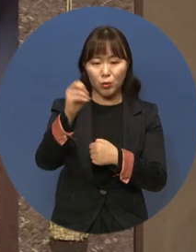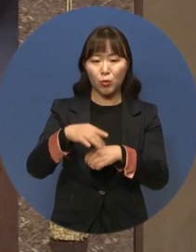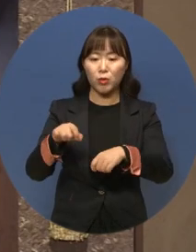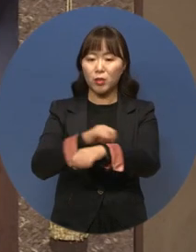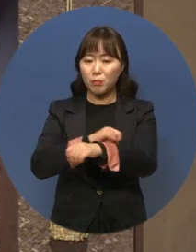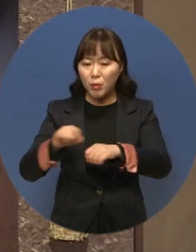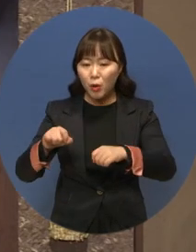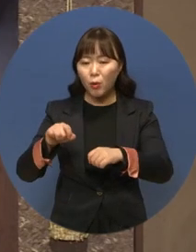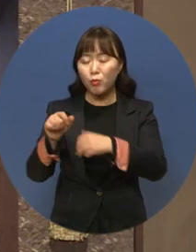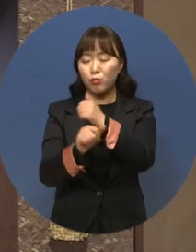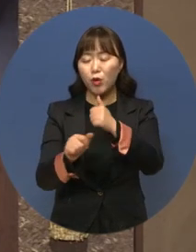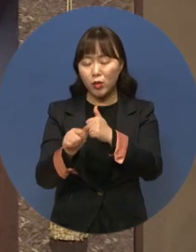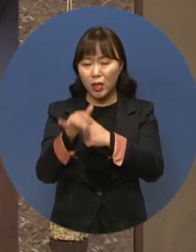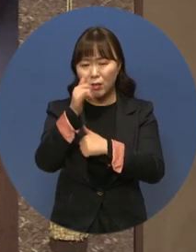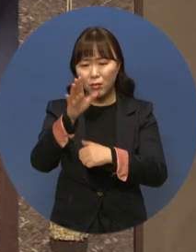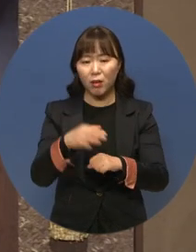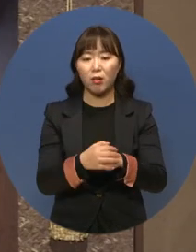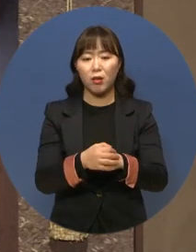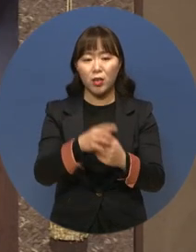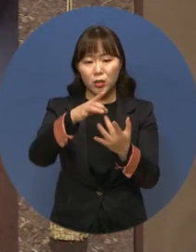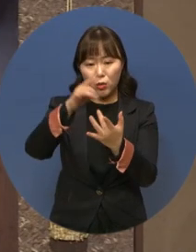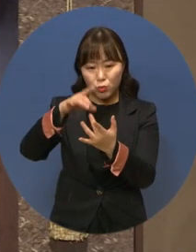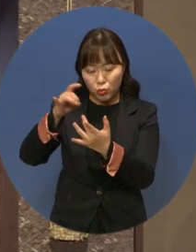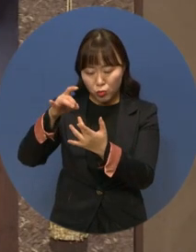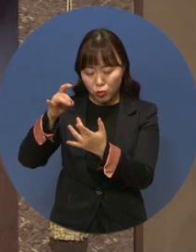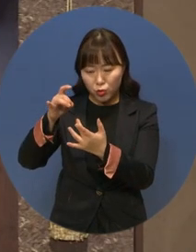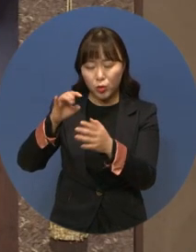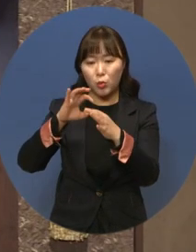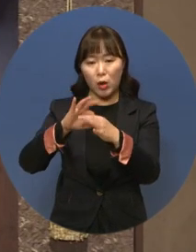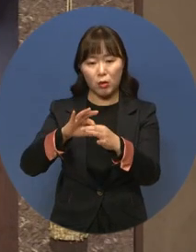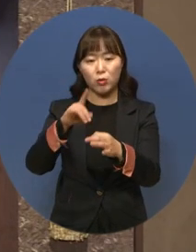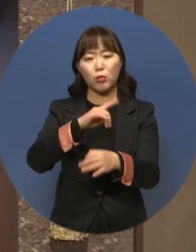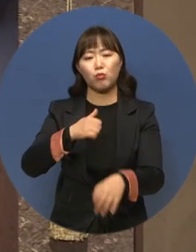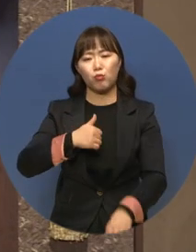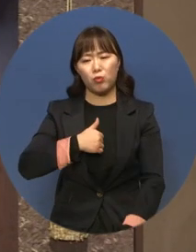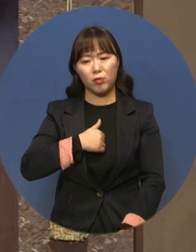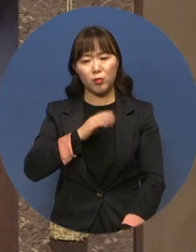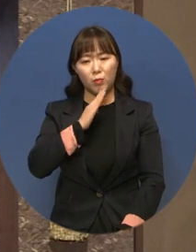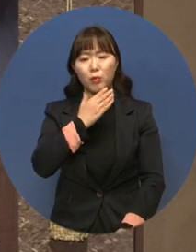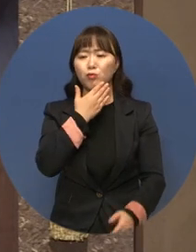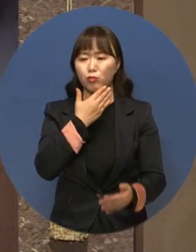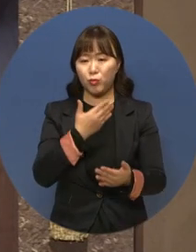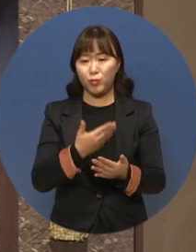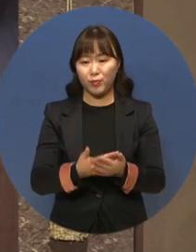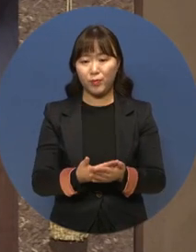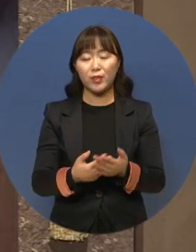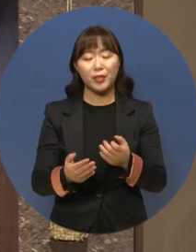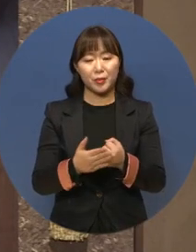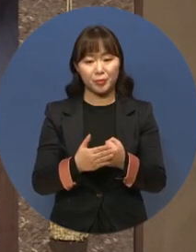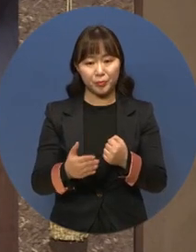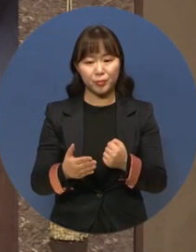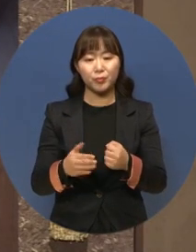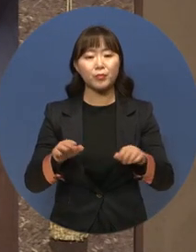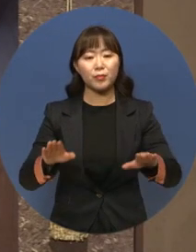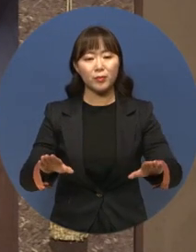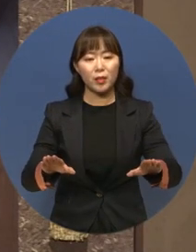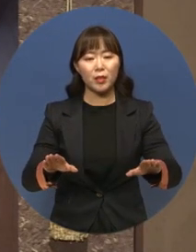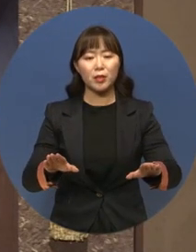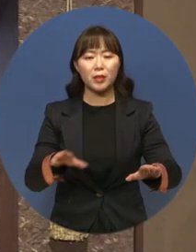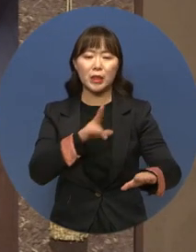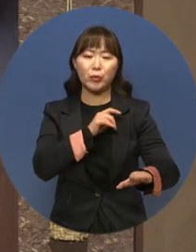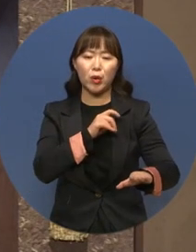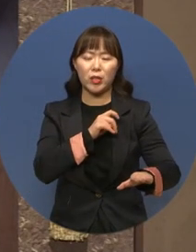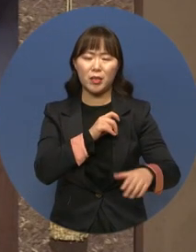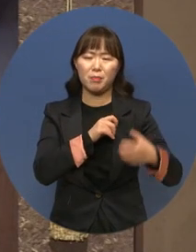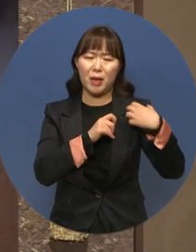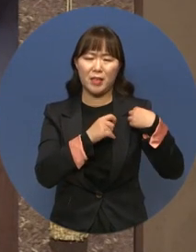그러는데 선출직의 위원장이 위상이 중요하다. 네. 그래서 현역 의원이 했으면 좋겠다 하는